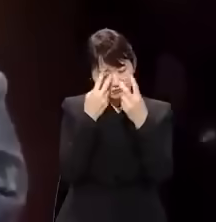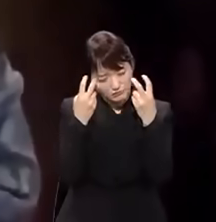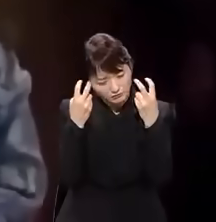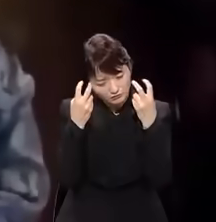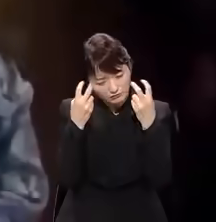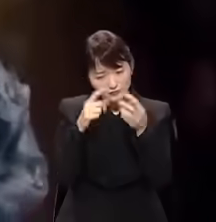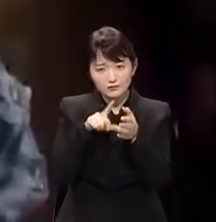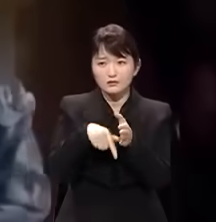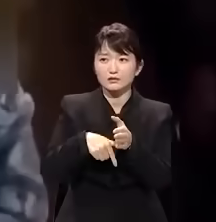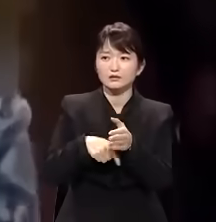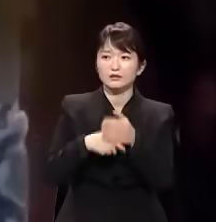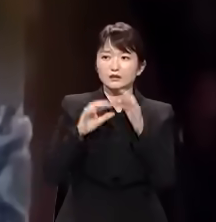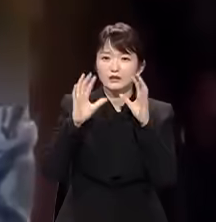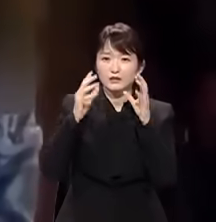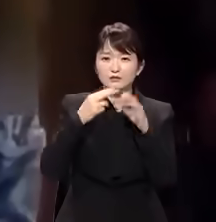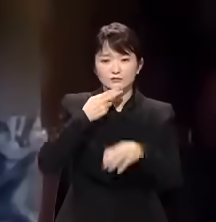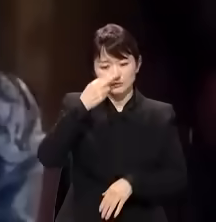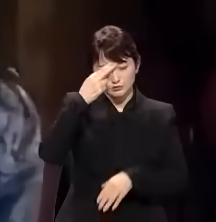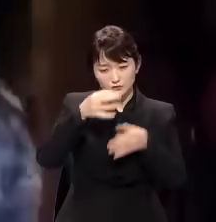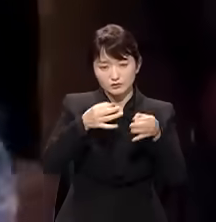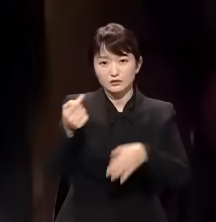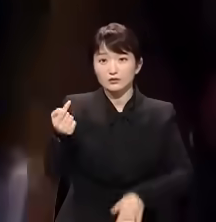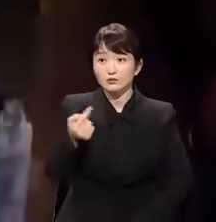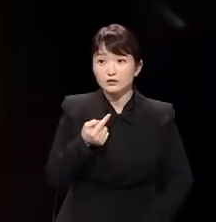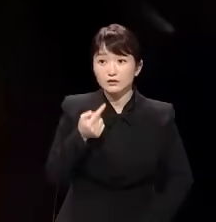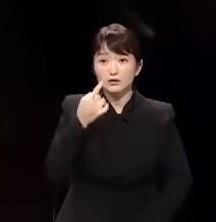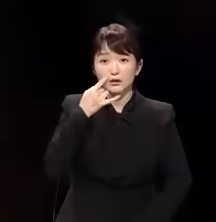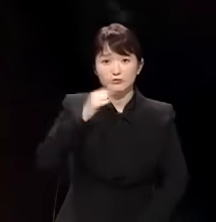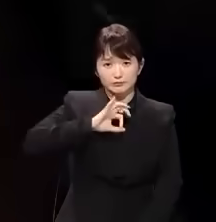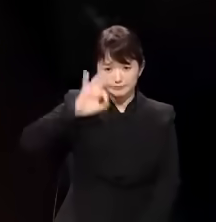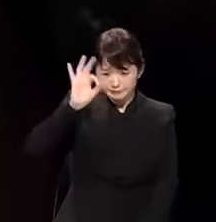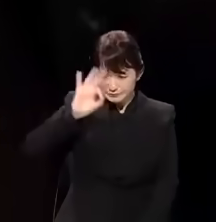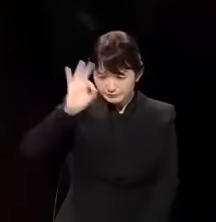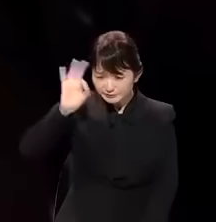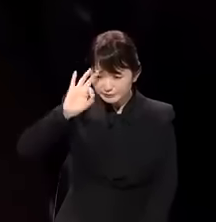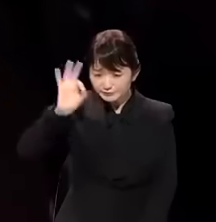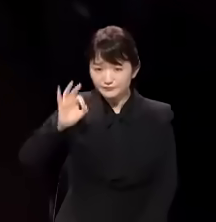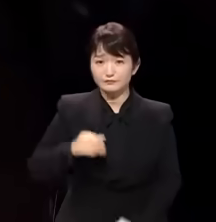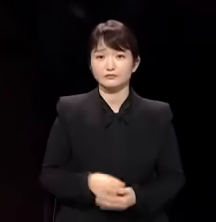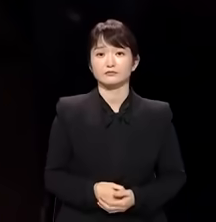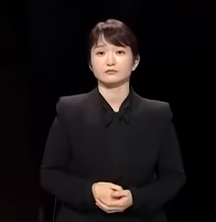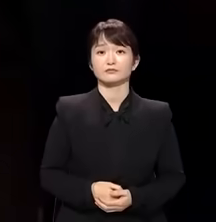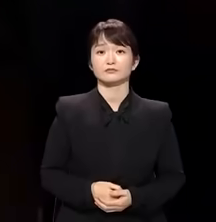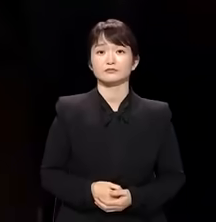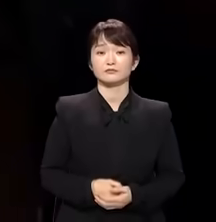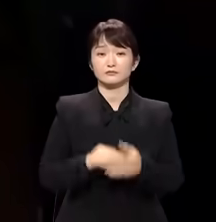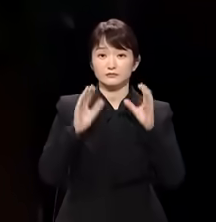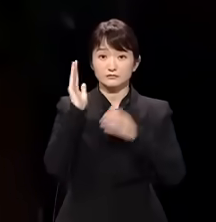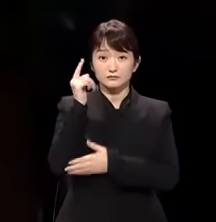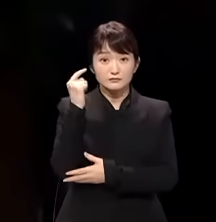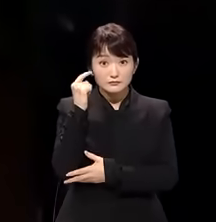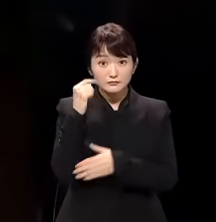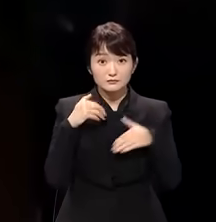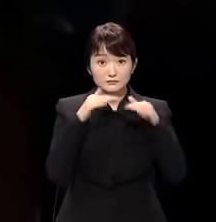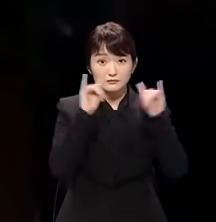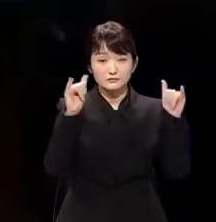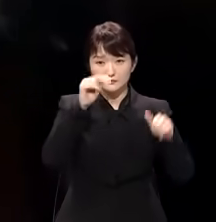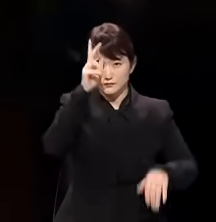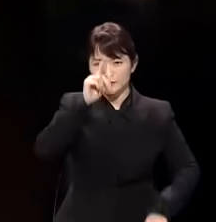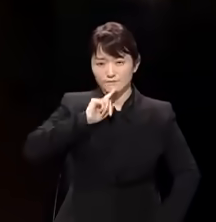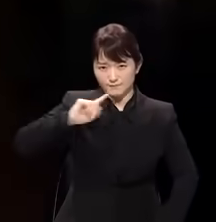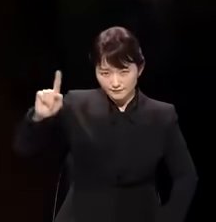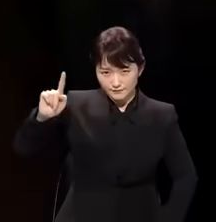시간에 아이는 술집에 들어와 랑간 엄마를 찾았다고 합니다 그리고 아이의 이야기를들은 어른들 경찰에